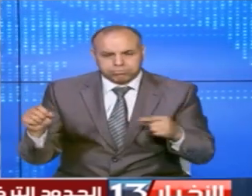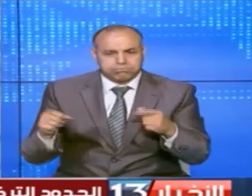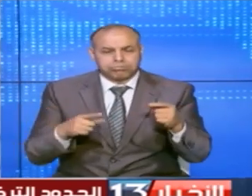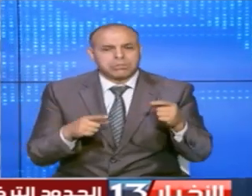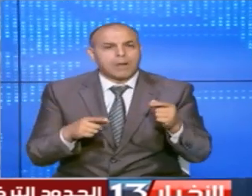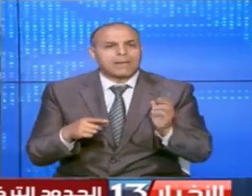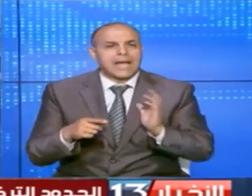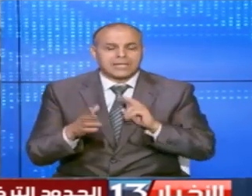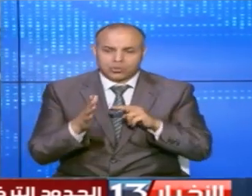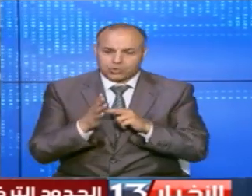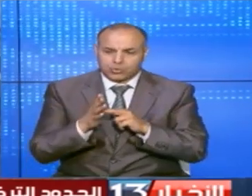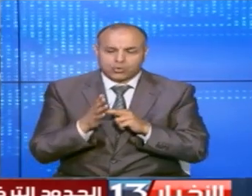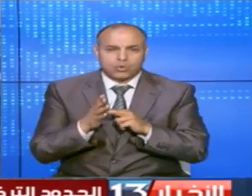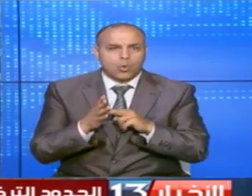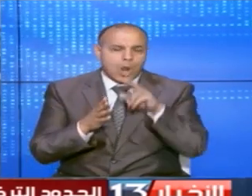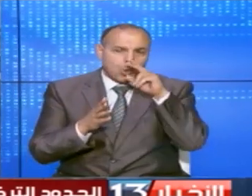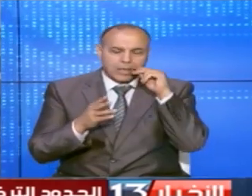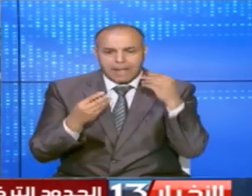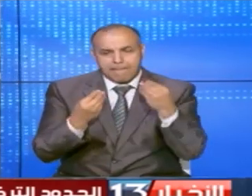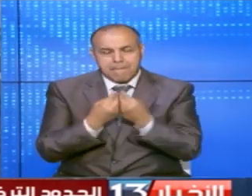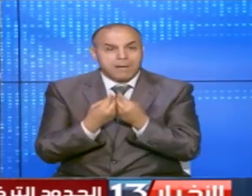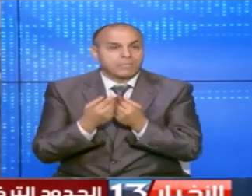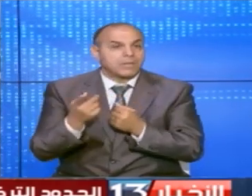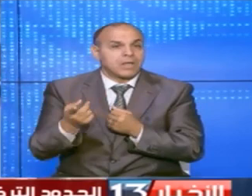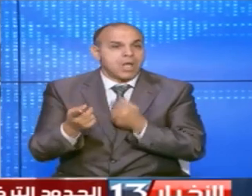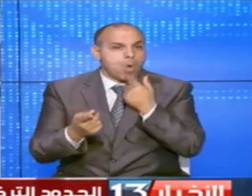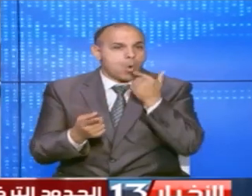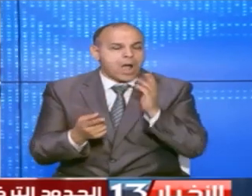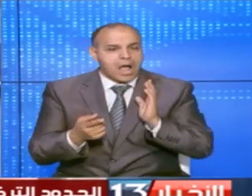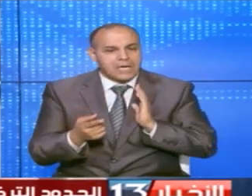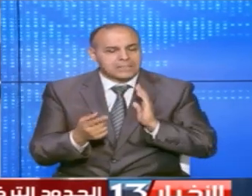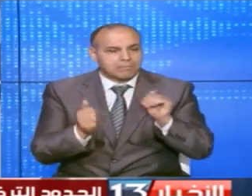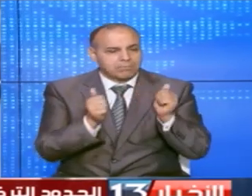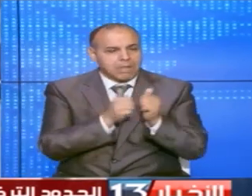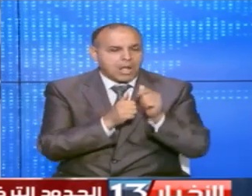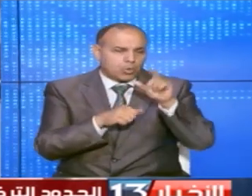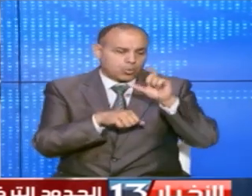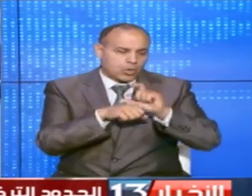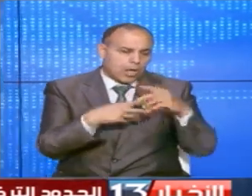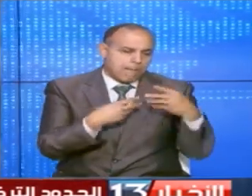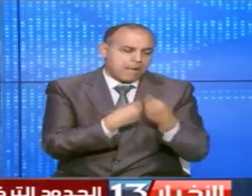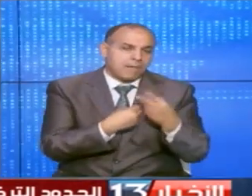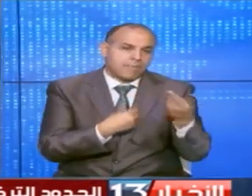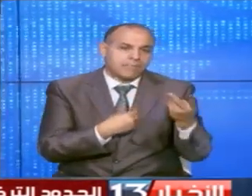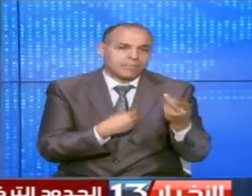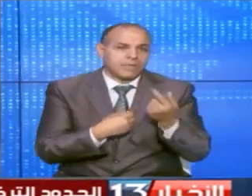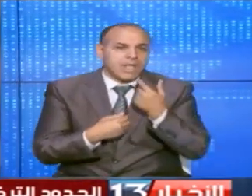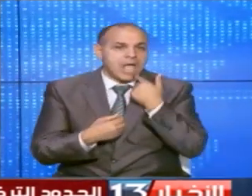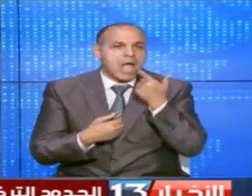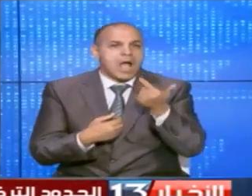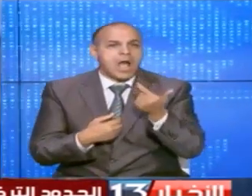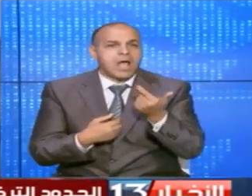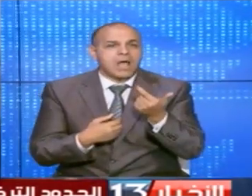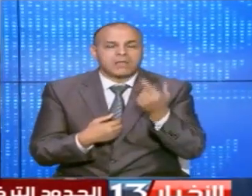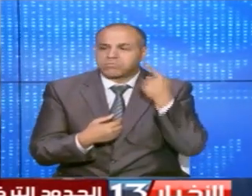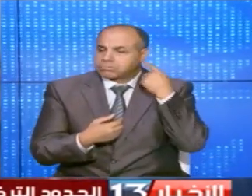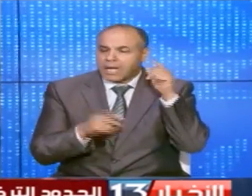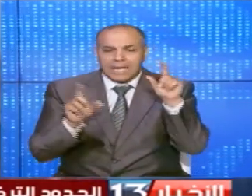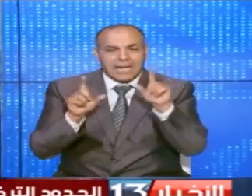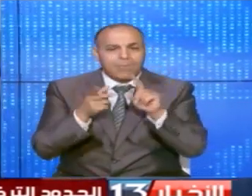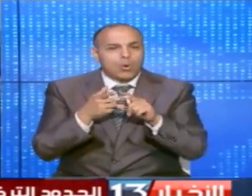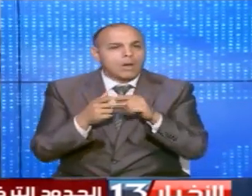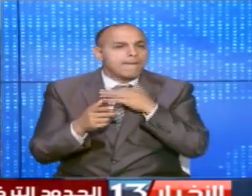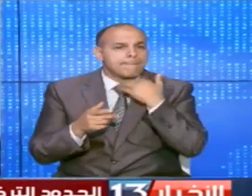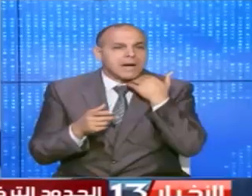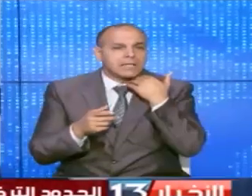الجيش السوري والقوات الكرديه من جهه والقوات ال مواليا لتركيا من جهه اخرى اسفرت وفق مصادر اعلاميه عن